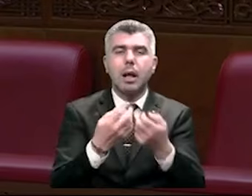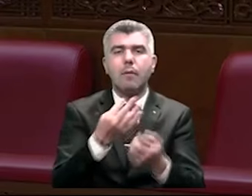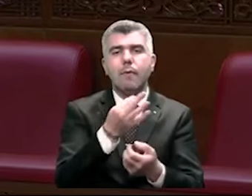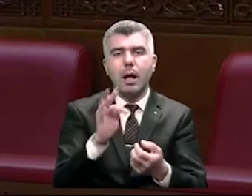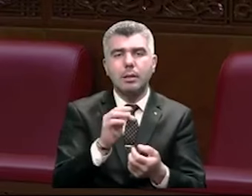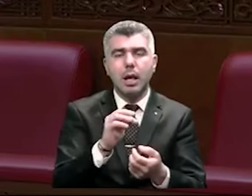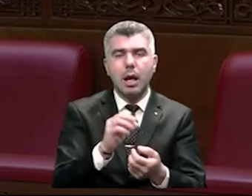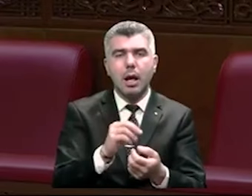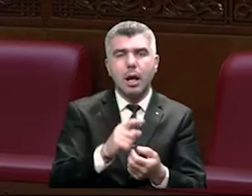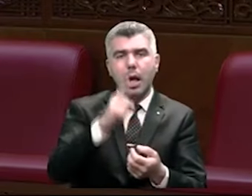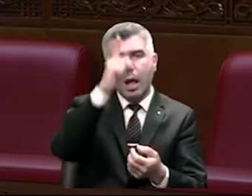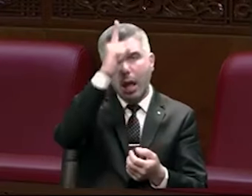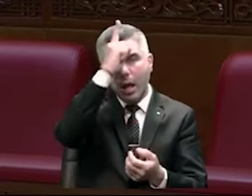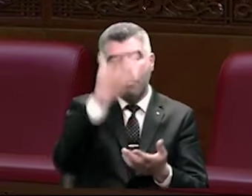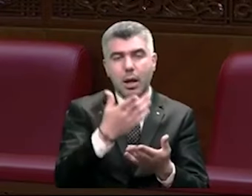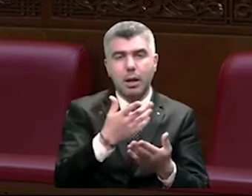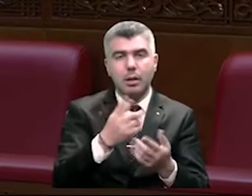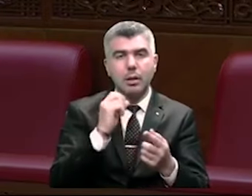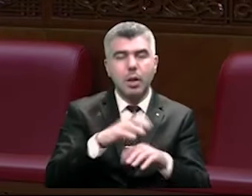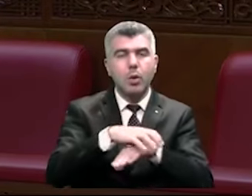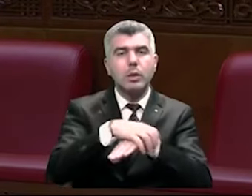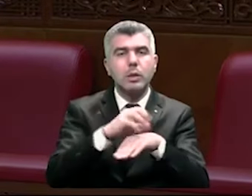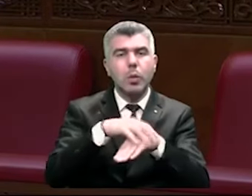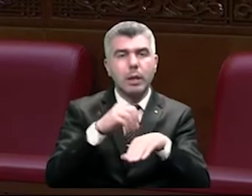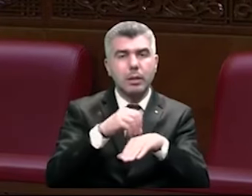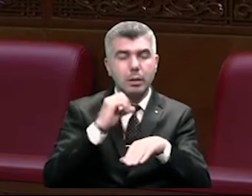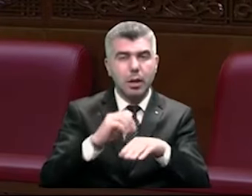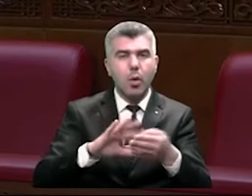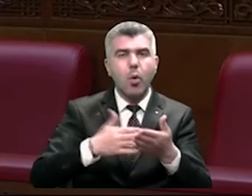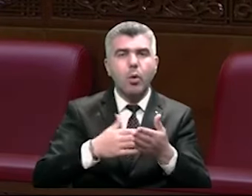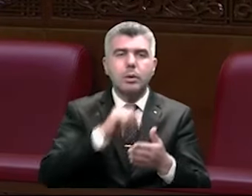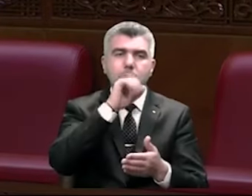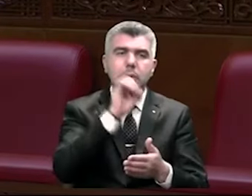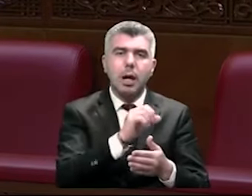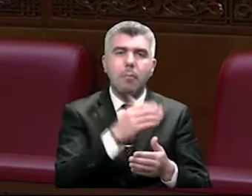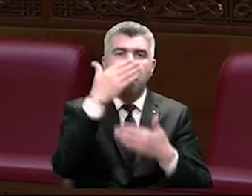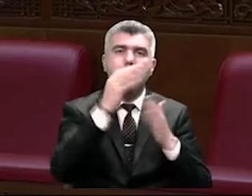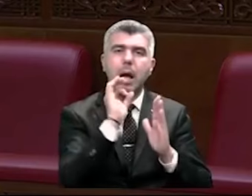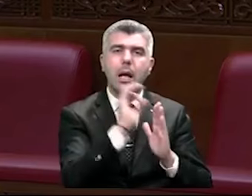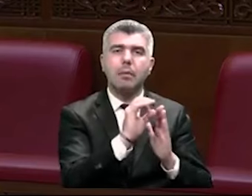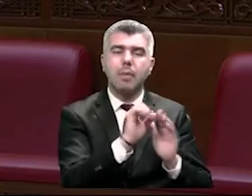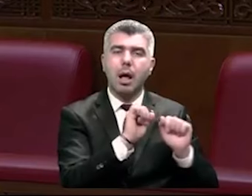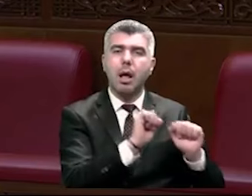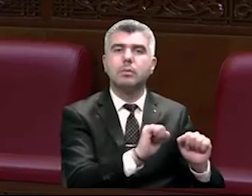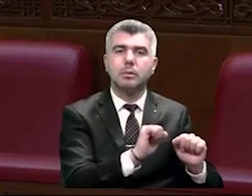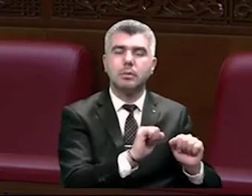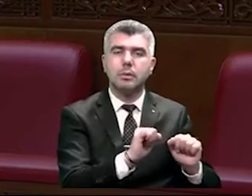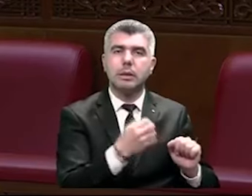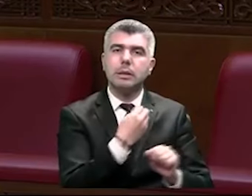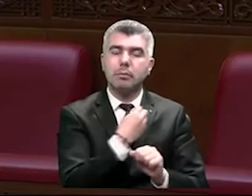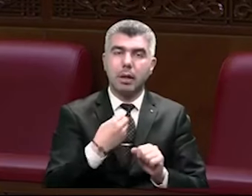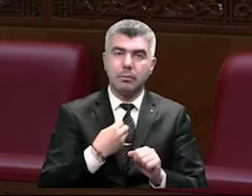غير المانيا دنمارك والسويد كلهم باغين المغاربه وكلهم عندهم خصاص